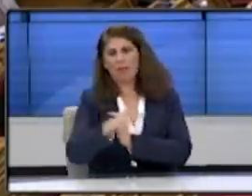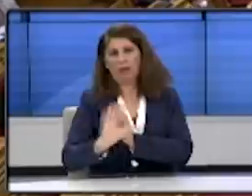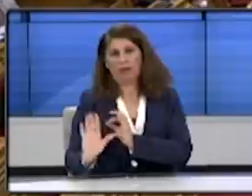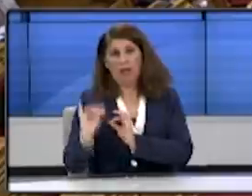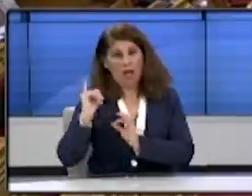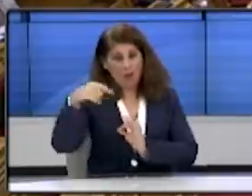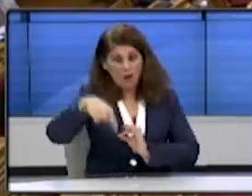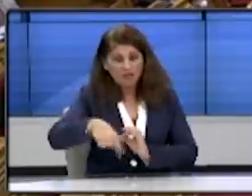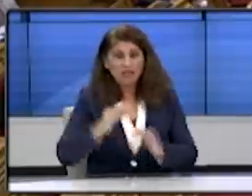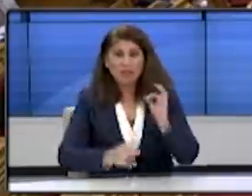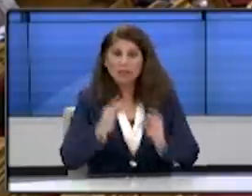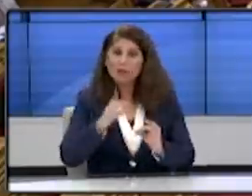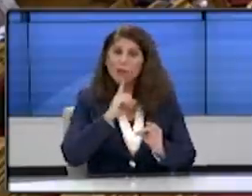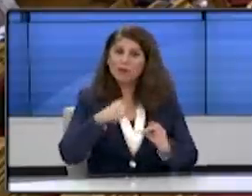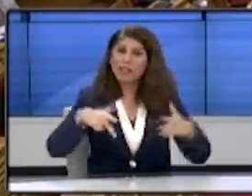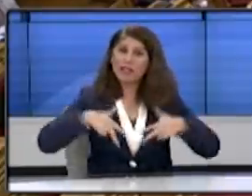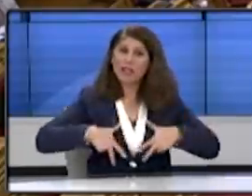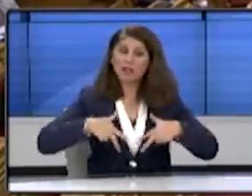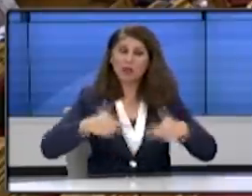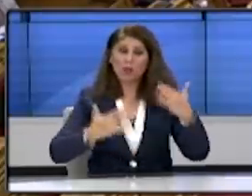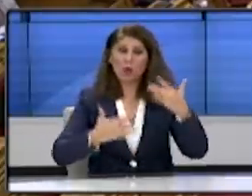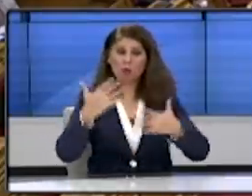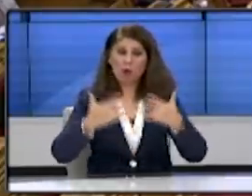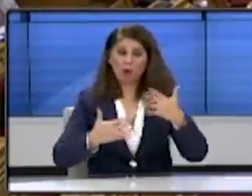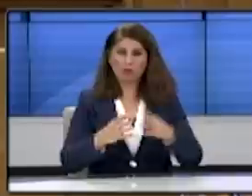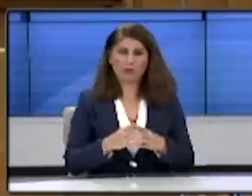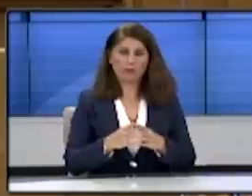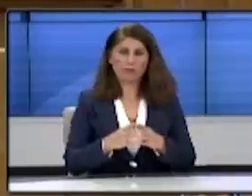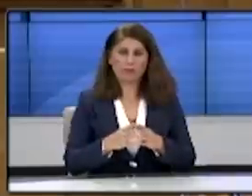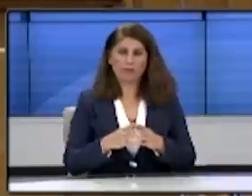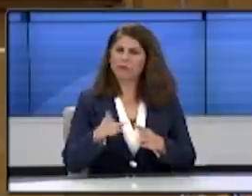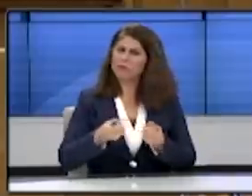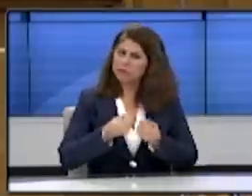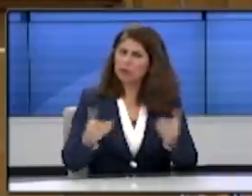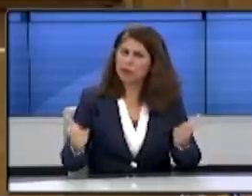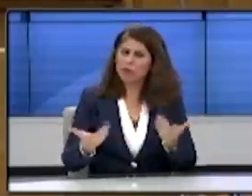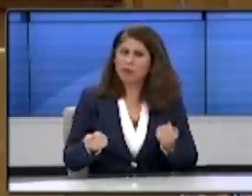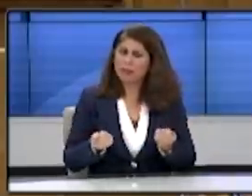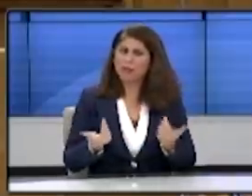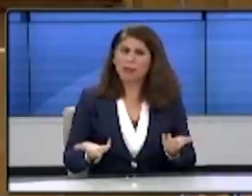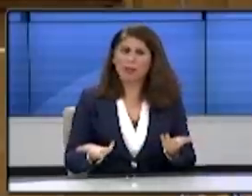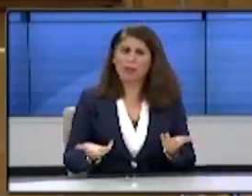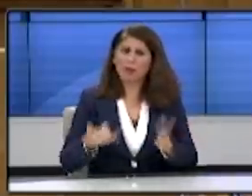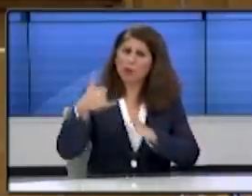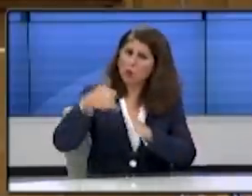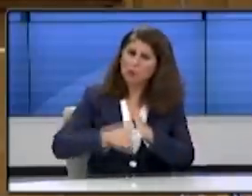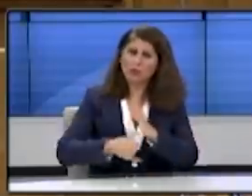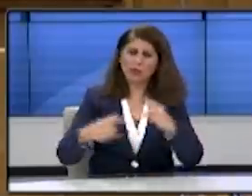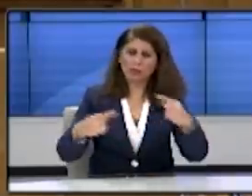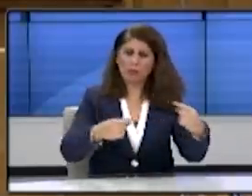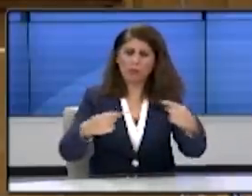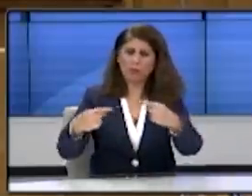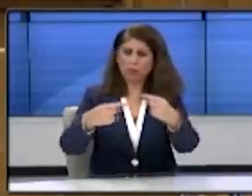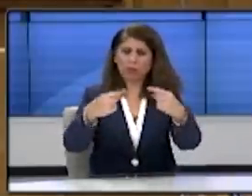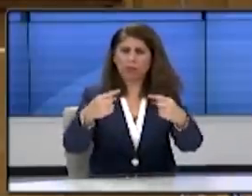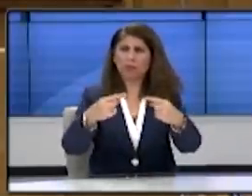τέτοια συζήτηση όπως είναι αυτή για τον κρατικό προϋπολογισμό η οποία προσφέρεται για να γίνει μια πιο ουσιαστική